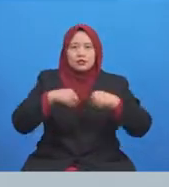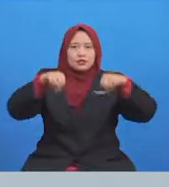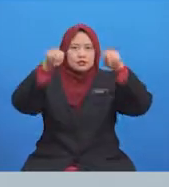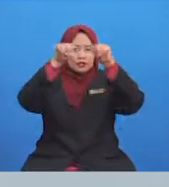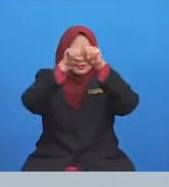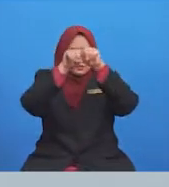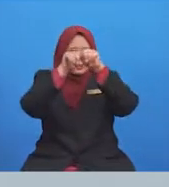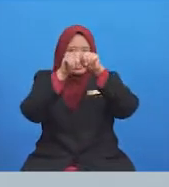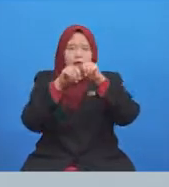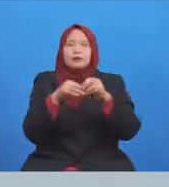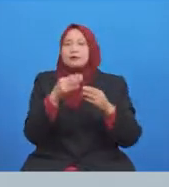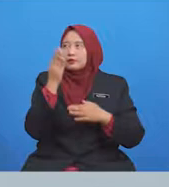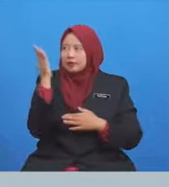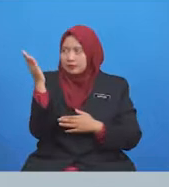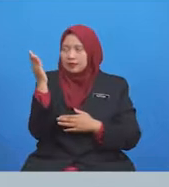seperti berikut.